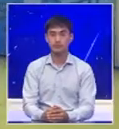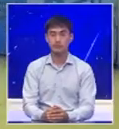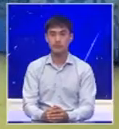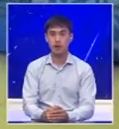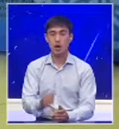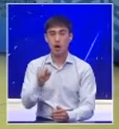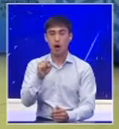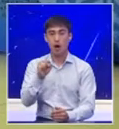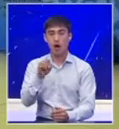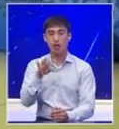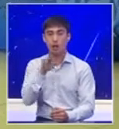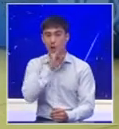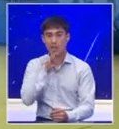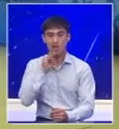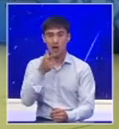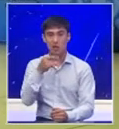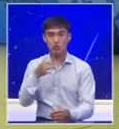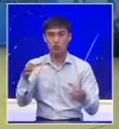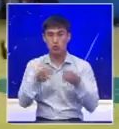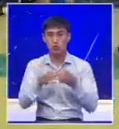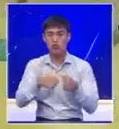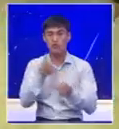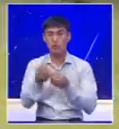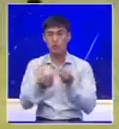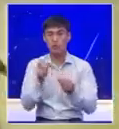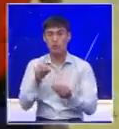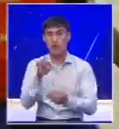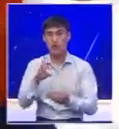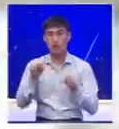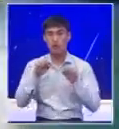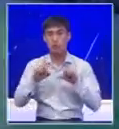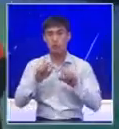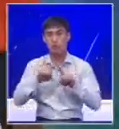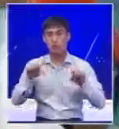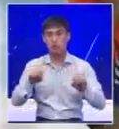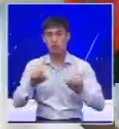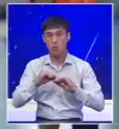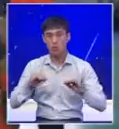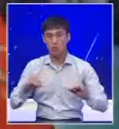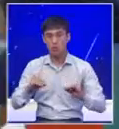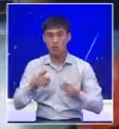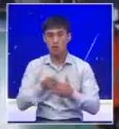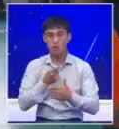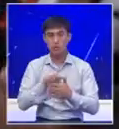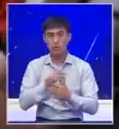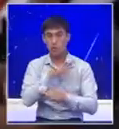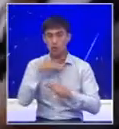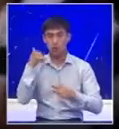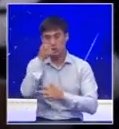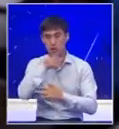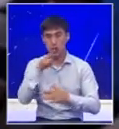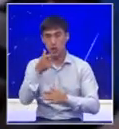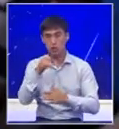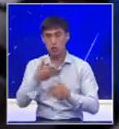Алатау арулары әйелдер гандбол клубының негізгі ойыншылары, Іле спорт мектебінің тәрбиеленушілері. Аталған мектепте көптеген жылдар бойы